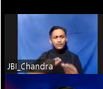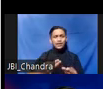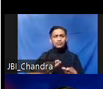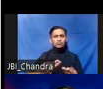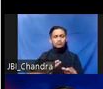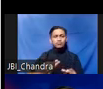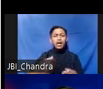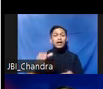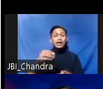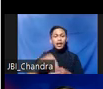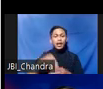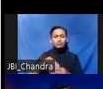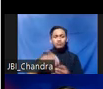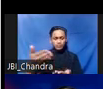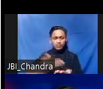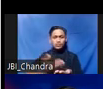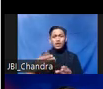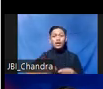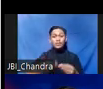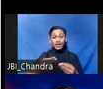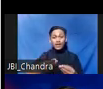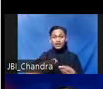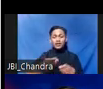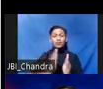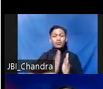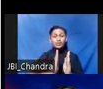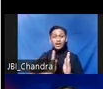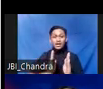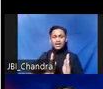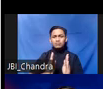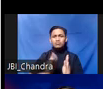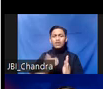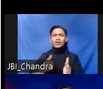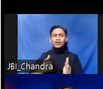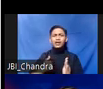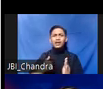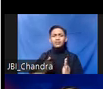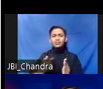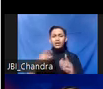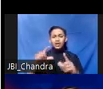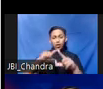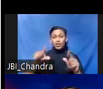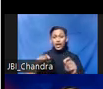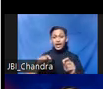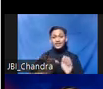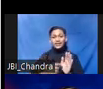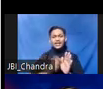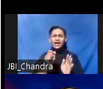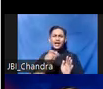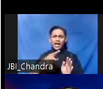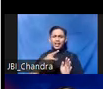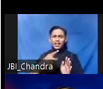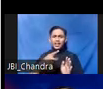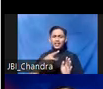pustaka itu nanti ada banyak file ya Misalnya ada kota terbit ada pengarang itu ditulisnya nanti di daftar